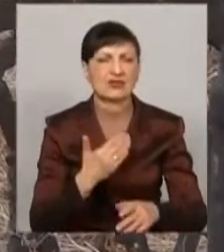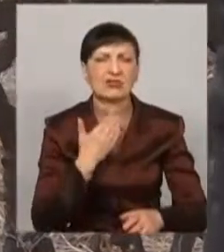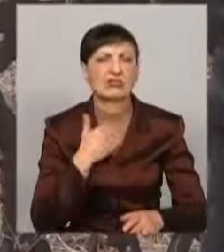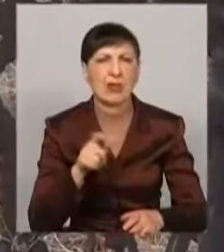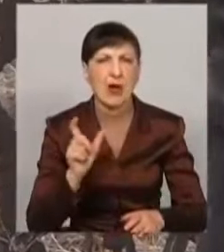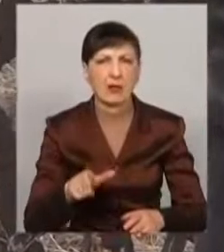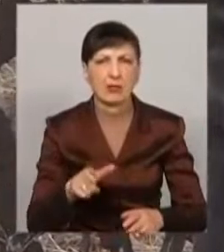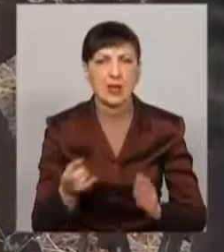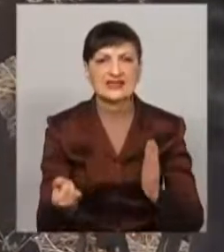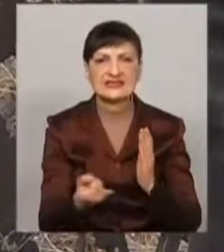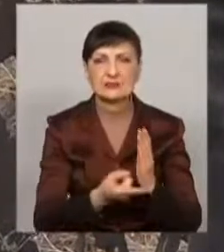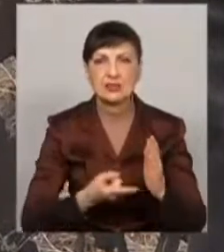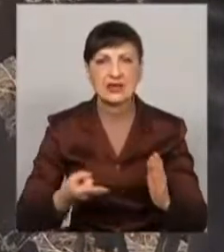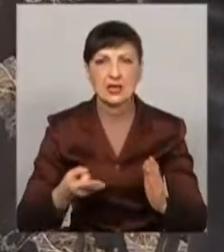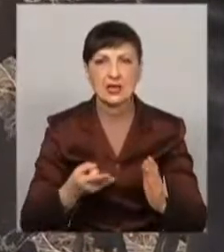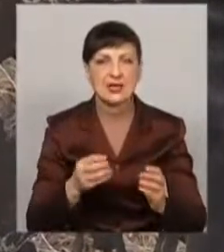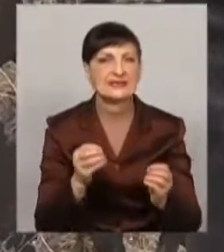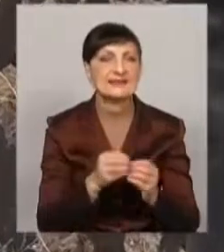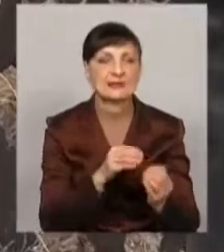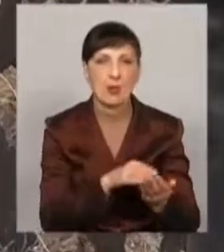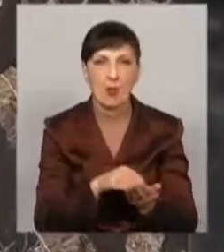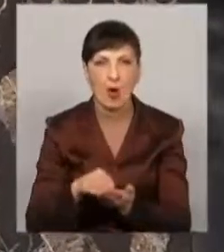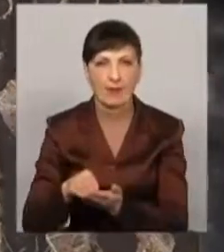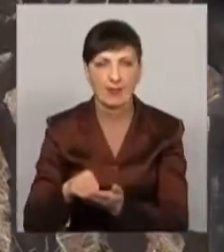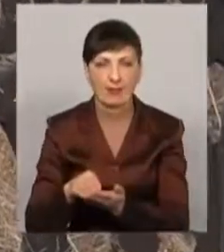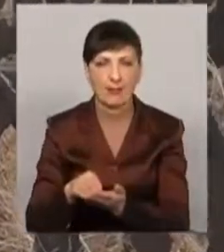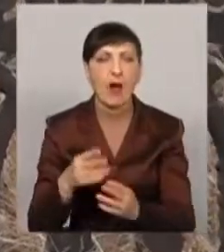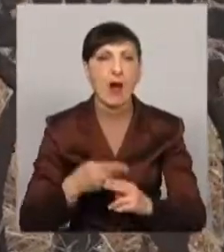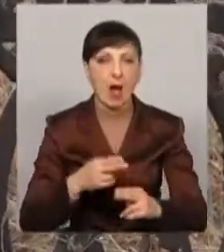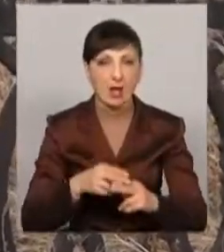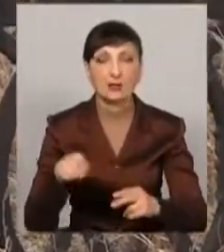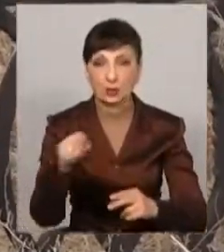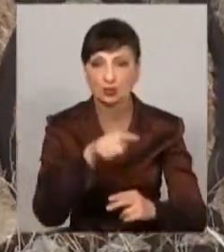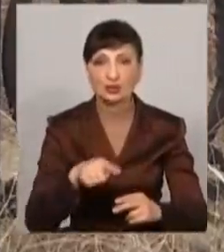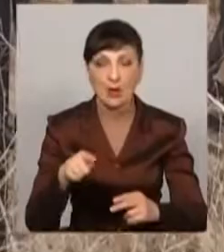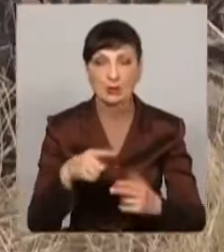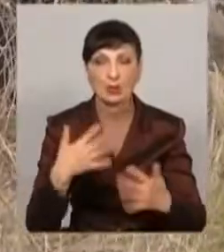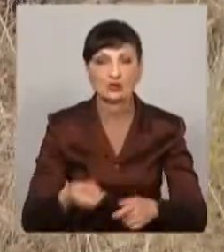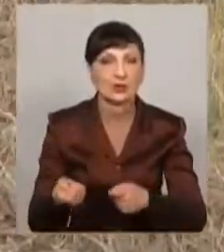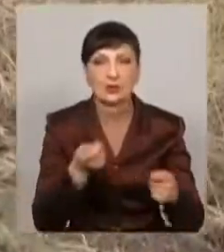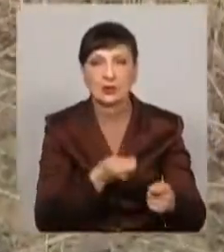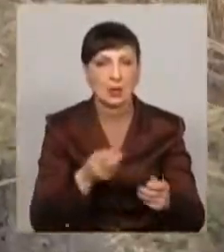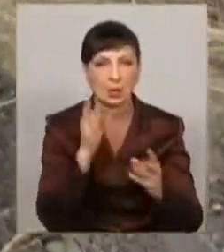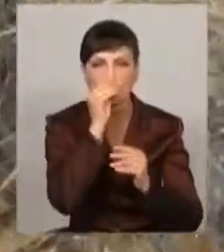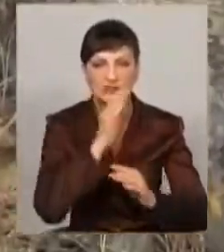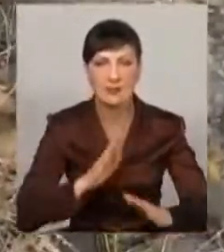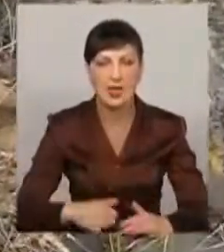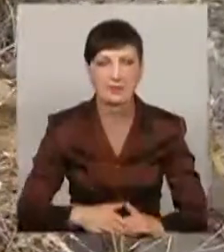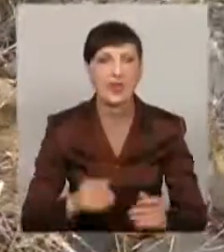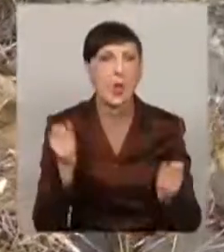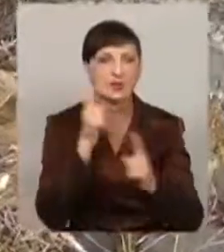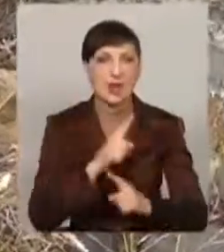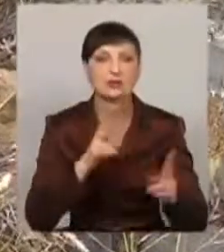они спилили чугун как минимум с 10 могил. А это, скорее всего, то, что они унести не успели. Выяснилось,